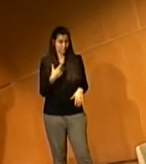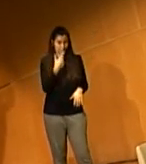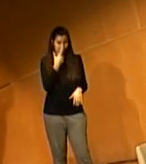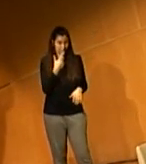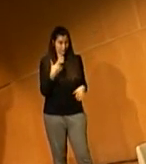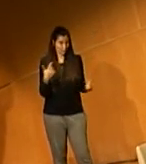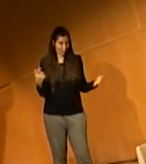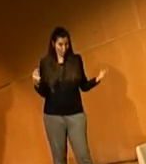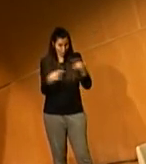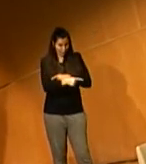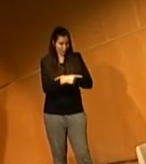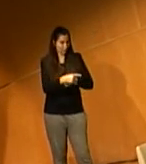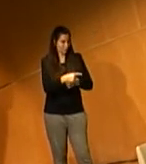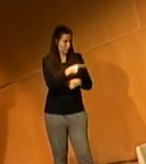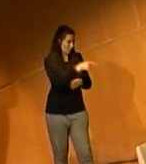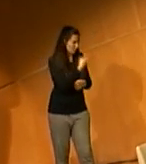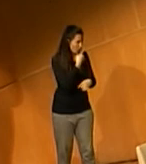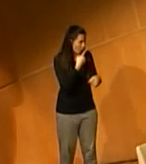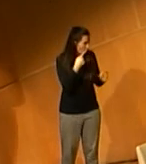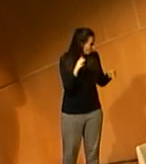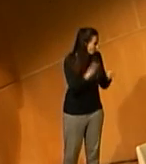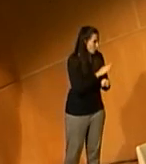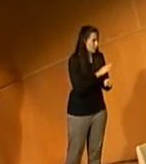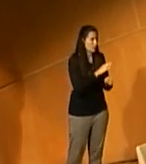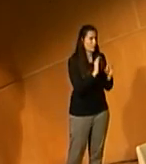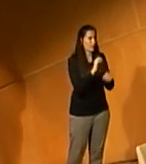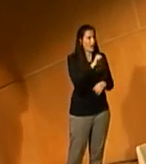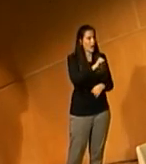complet avec des AVL, parce que je suis sur du périscolaire, mais